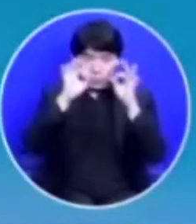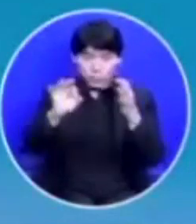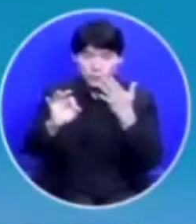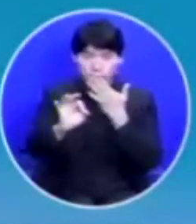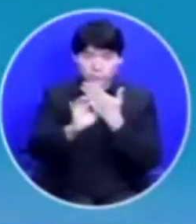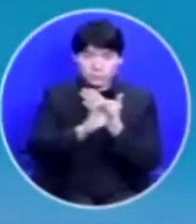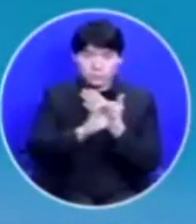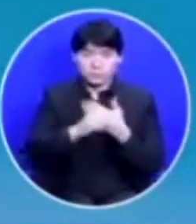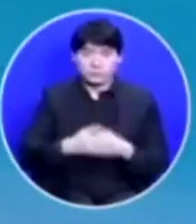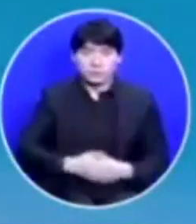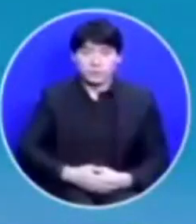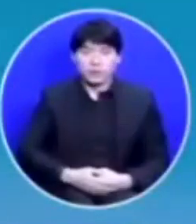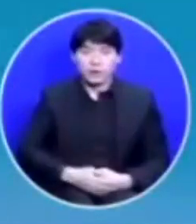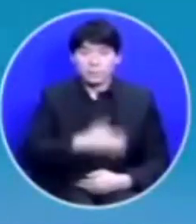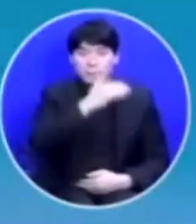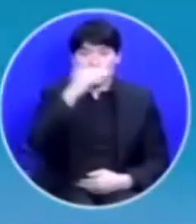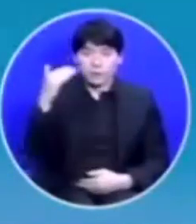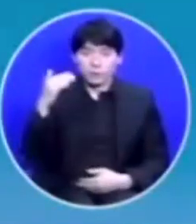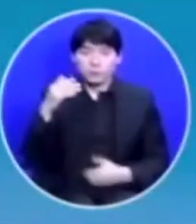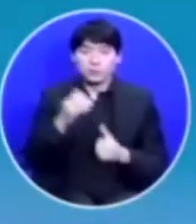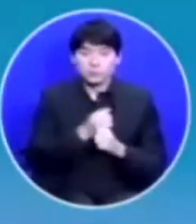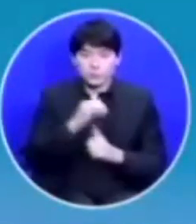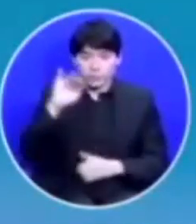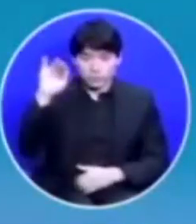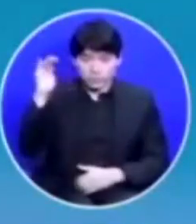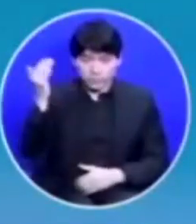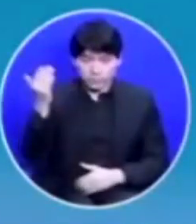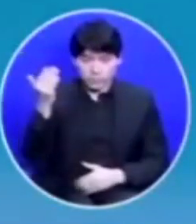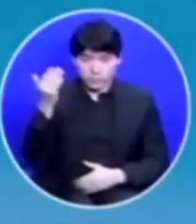그러면 바로 잡히게 되죠